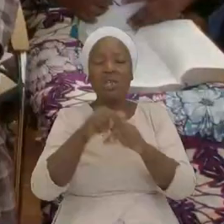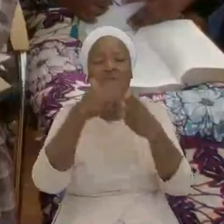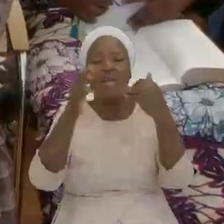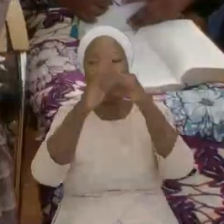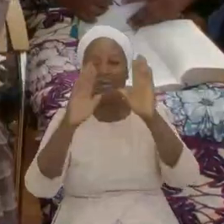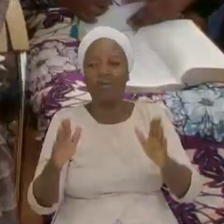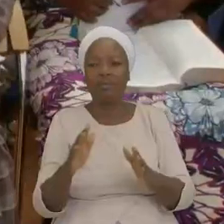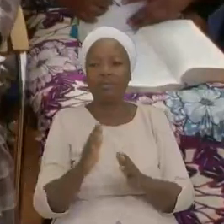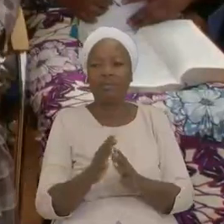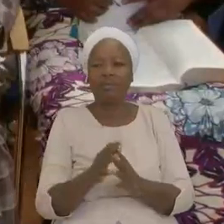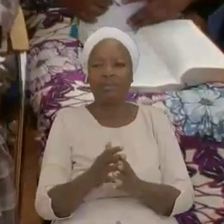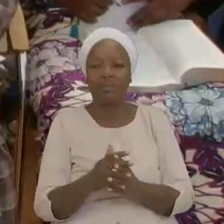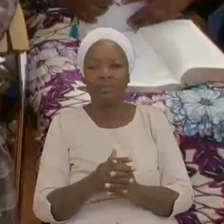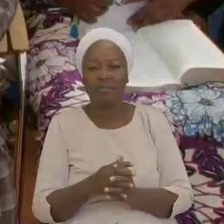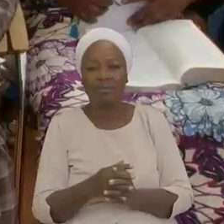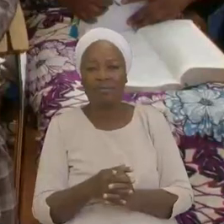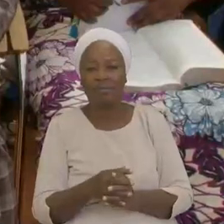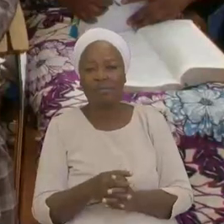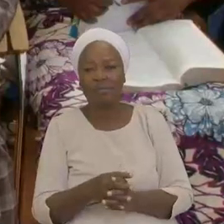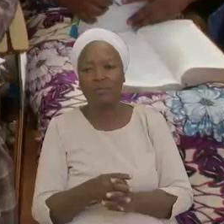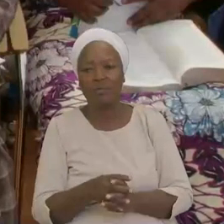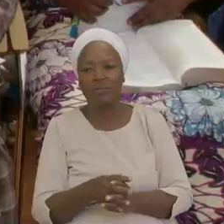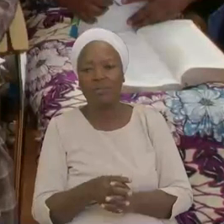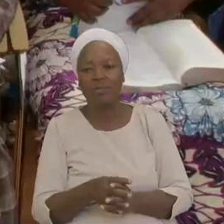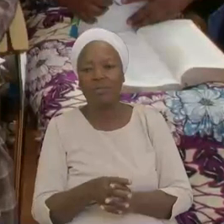pour l'amener à Dieu au ciel.